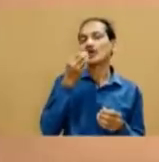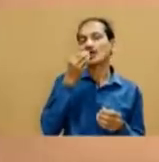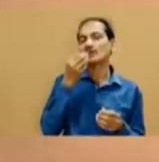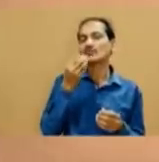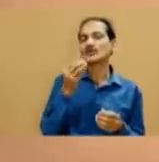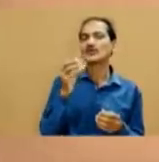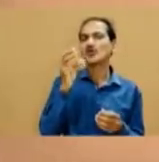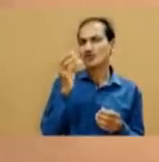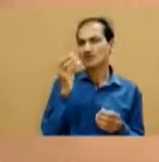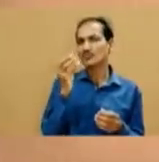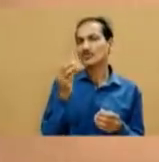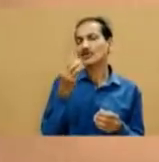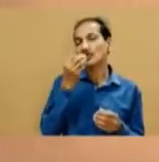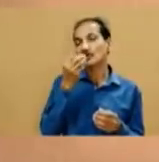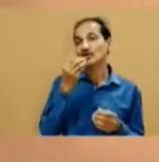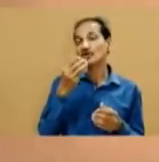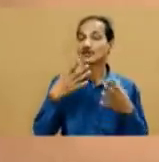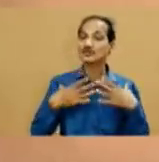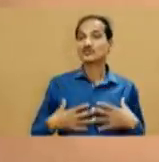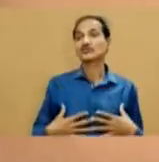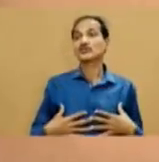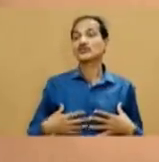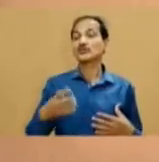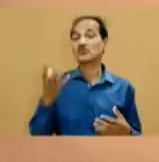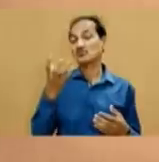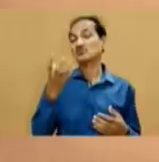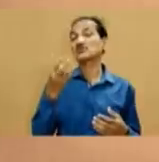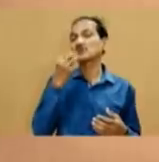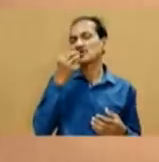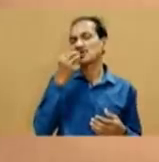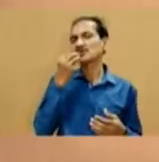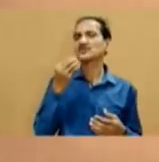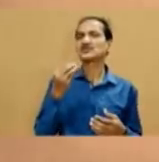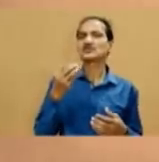ସୁସ୍ଥ ରହିବା, ଅଧିକ ଖାଇଲେ ସୁସ୍ଥ ରହିବାନି।